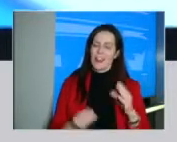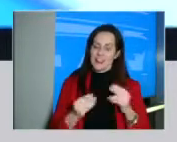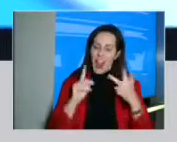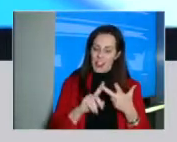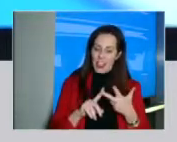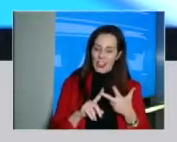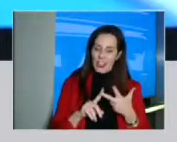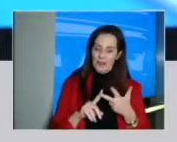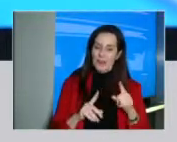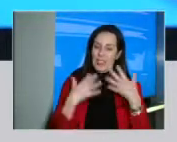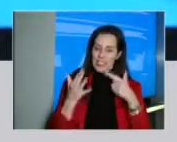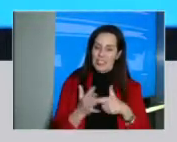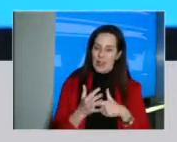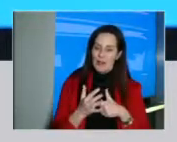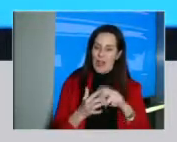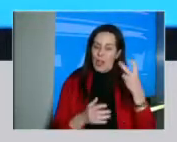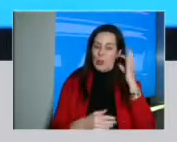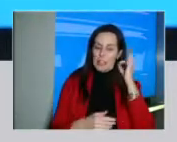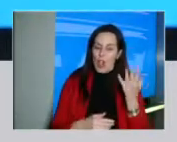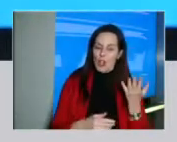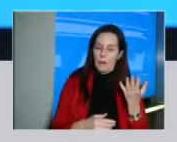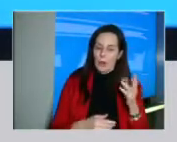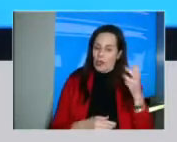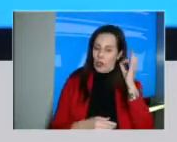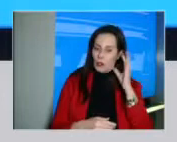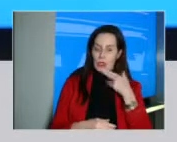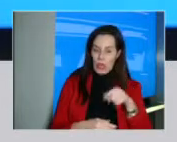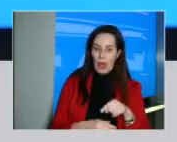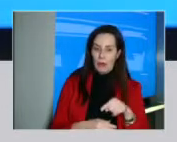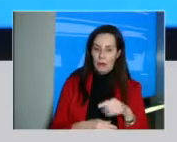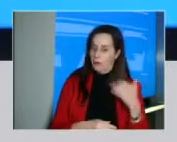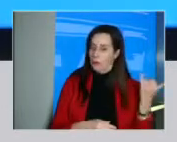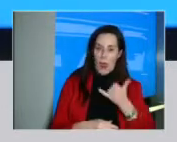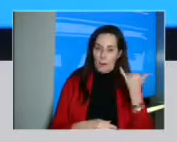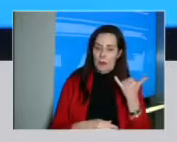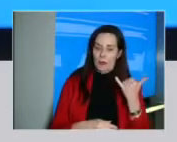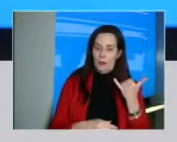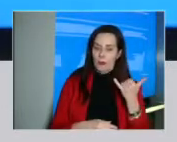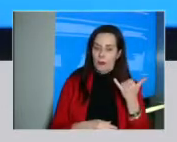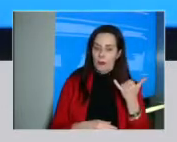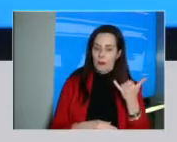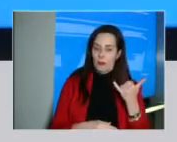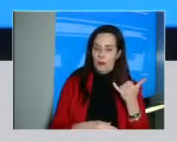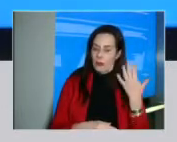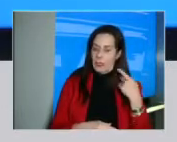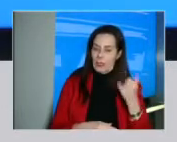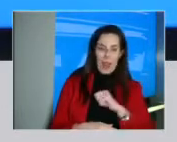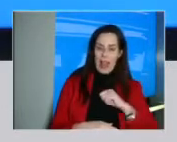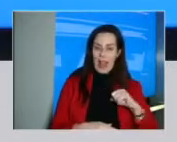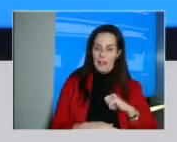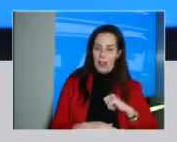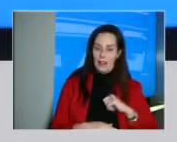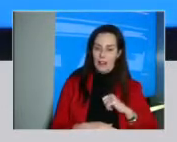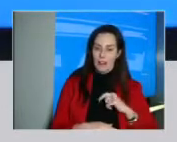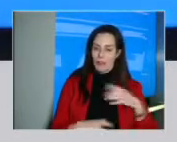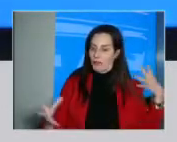השלישי, למשל, הוא סיפור של הגיוס נשים. גיוס נשים במדינת ישראל הוא מאז ומעולם. מסתבר שבמדינת ישראל הייתה כמעט לבדה